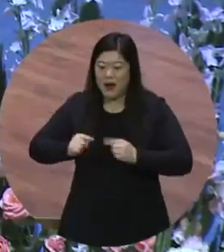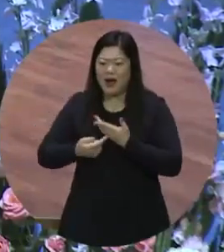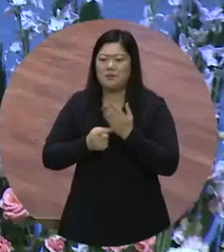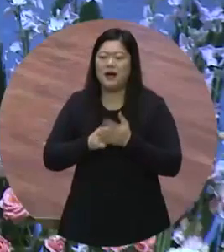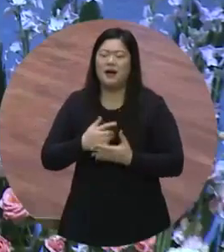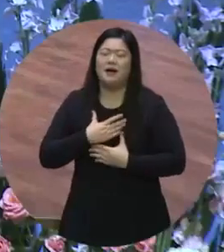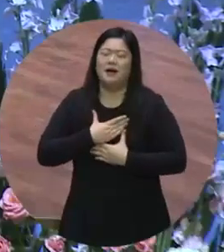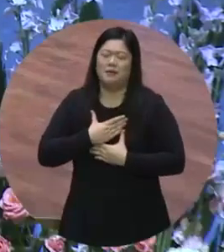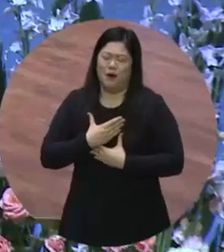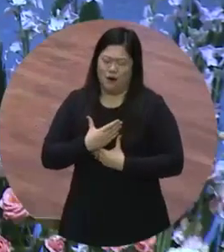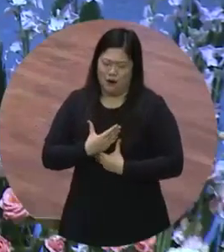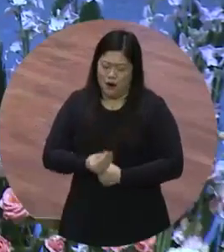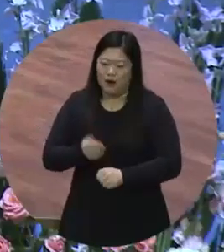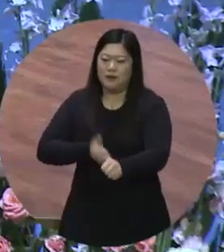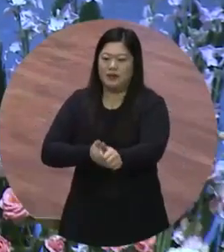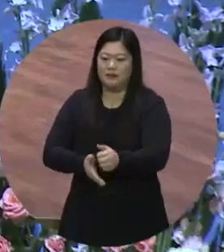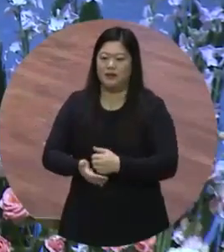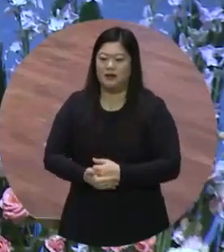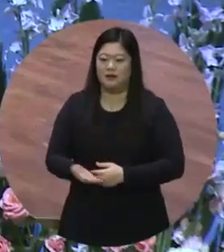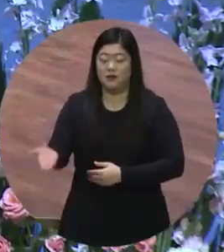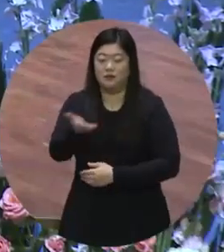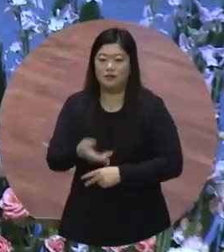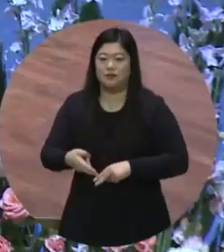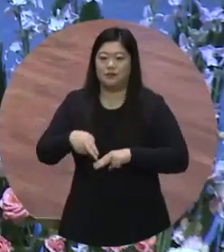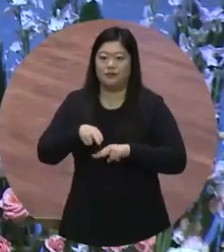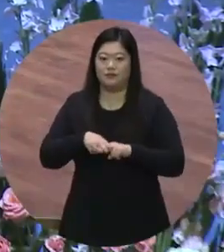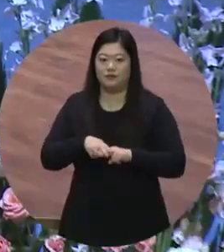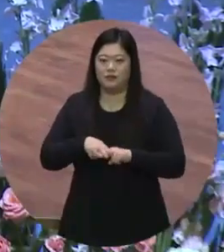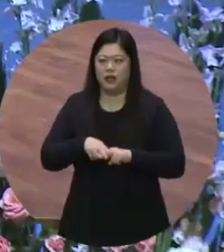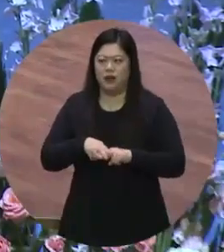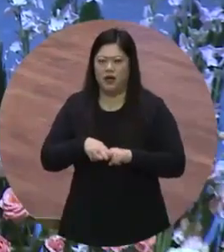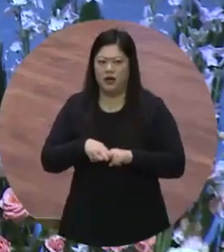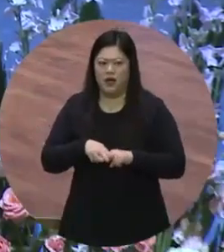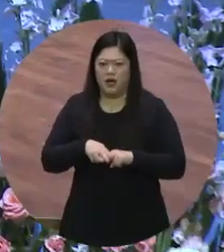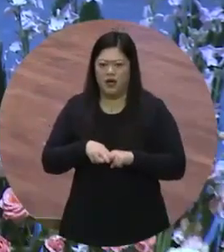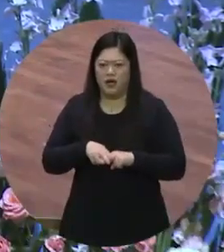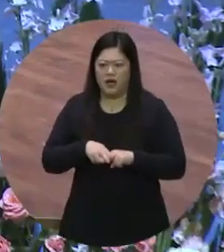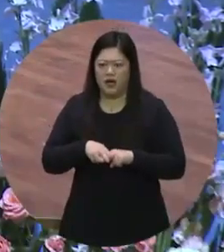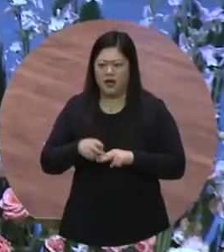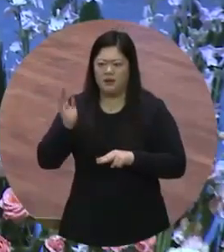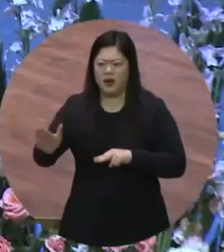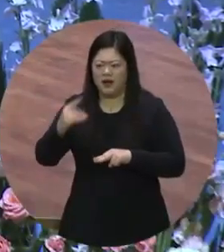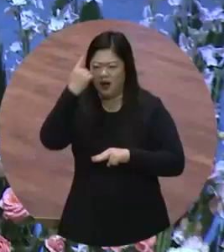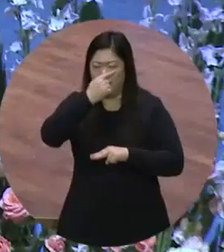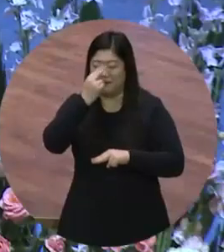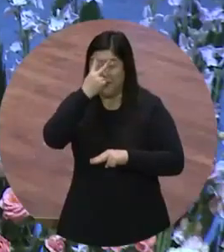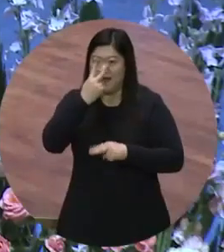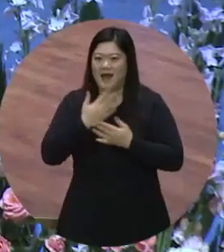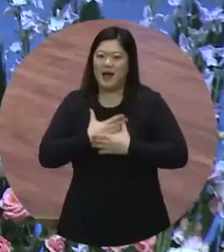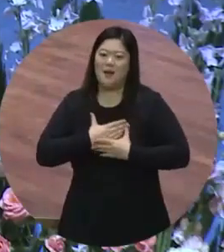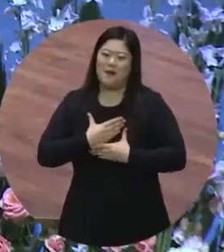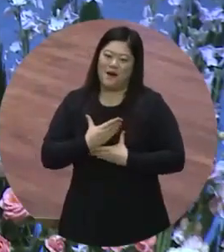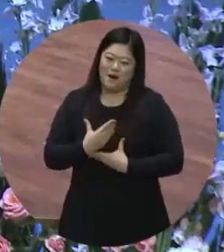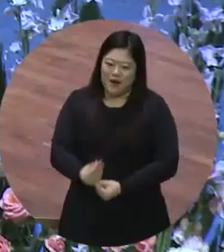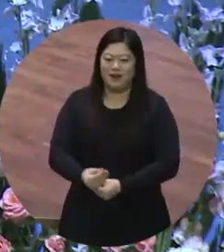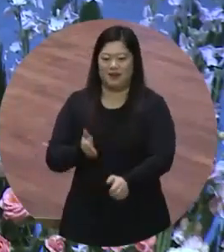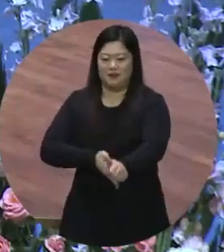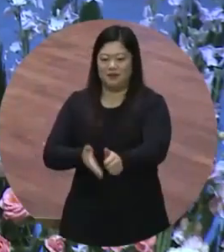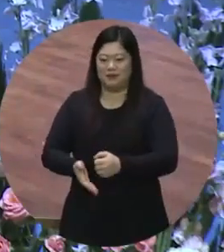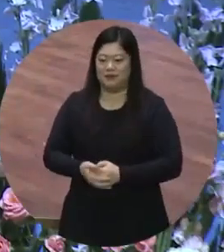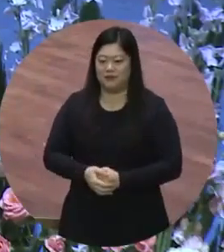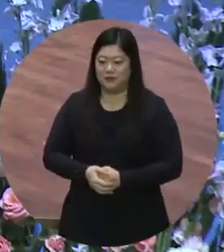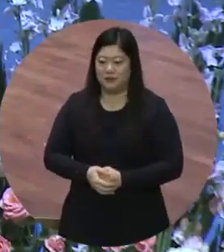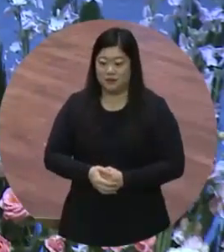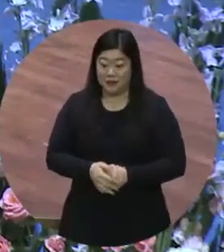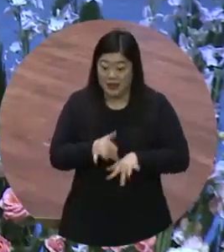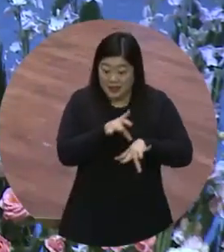뺏기면 안 돼요. 속으면 안 돼요. 편안하시기 바랍니다. 편안해야 돼요. 사단은 이 편안 못하게